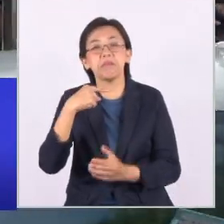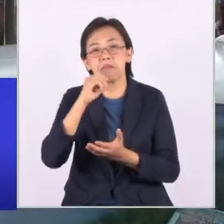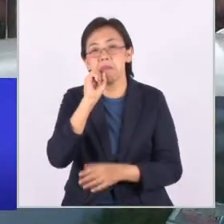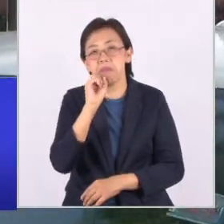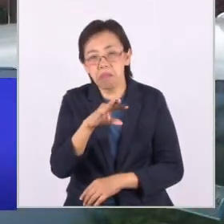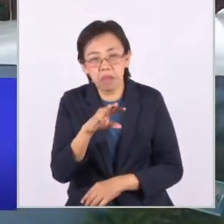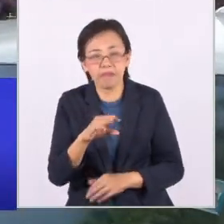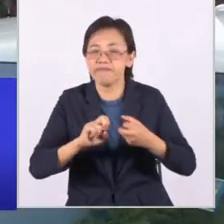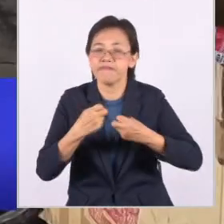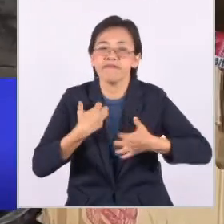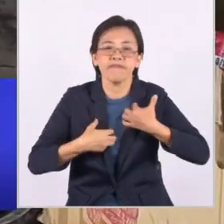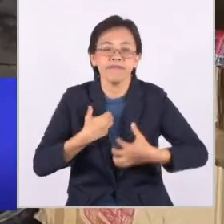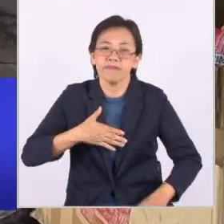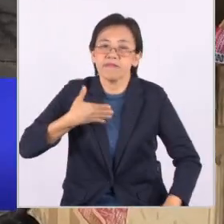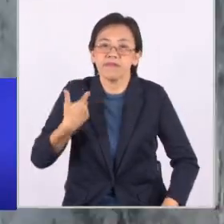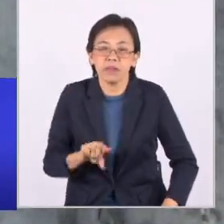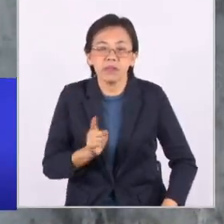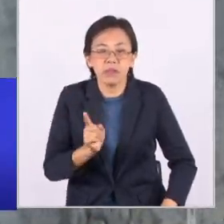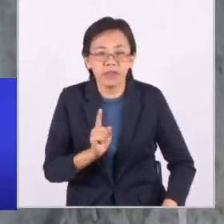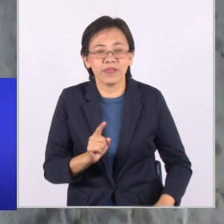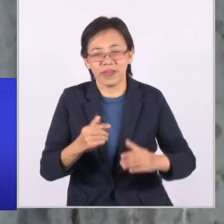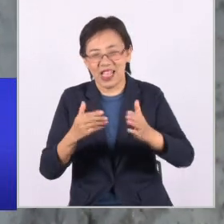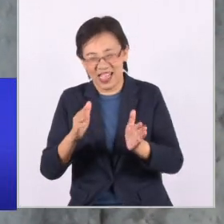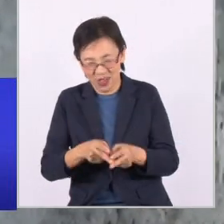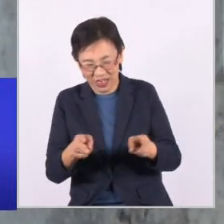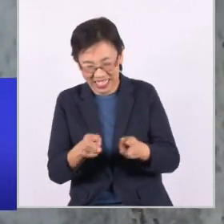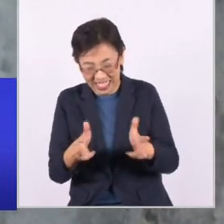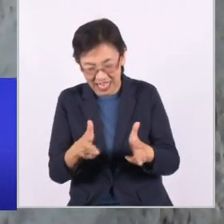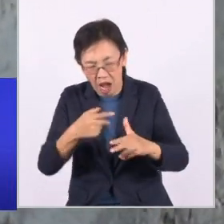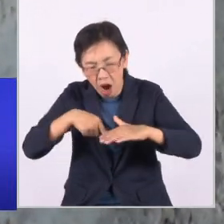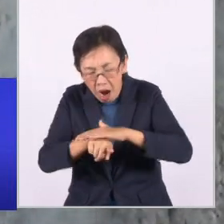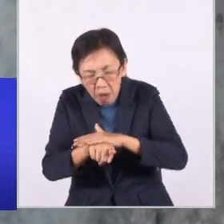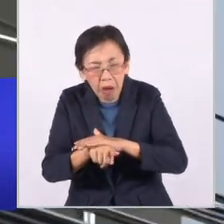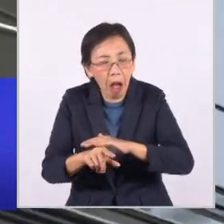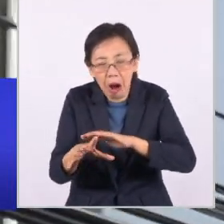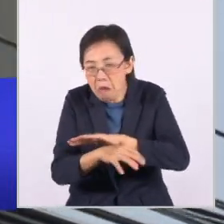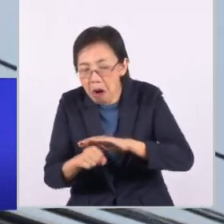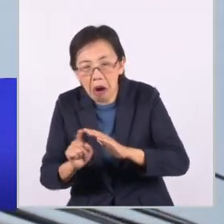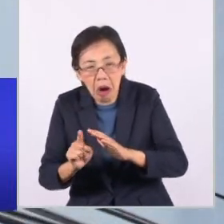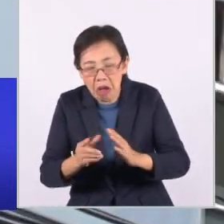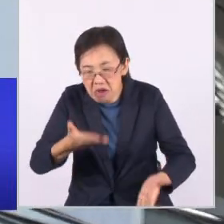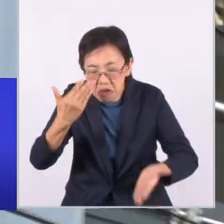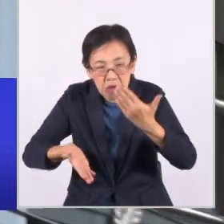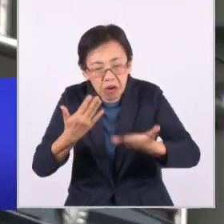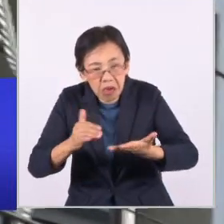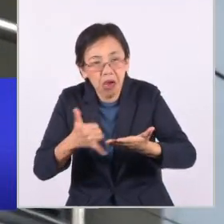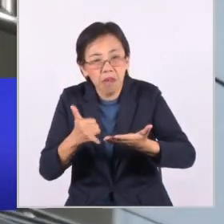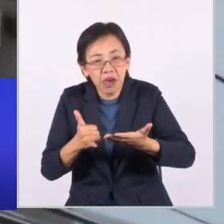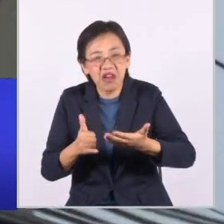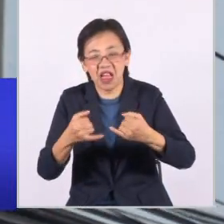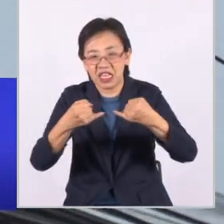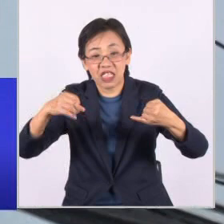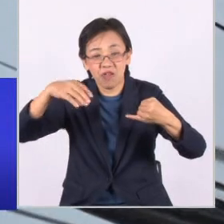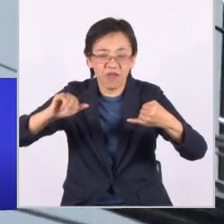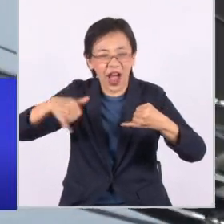ได้รับผลกระทบมากเลยนะคือมันเข้าไปรื้อค้นแล้วก็สร้างความหวาดเสียวเพราะวันดีคืนดีปีนขึ้นไปแบบนี้เสา